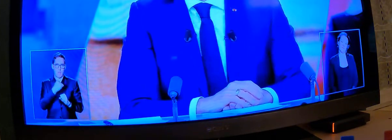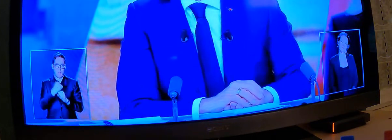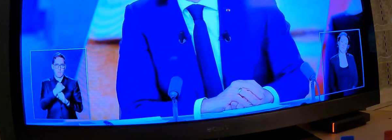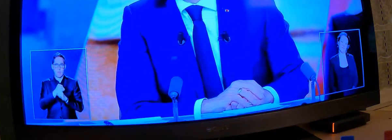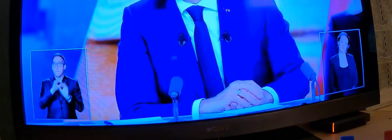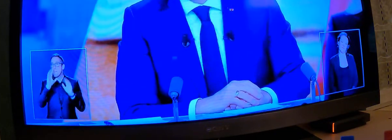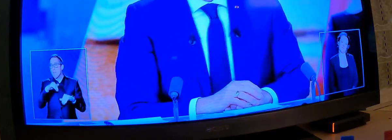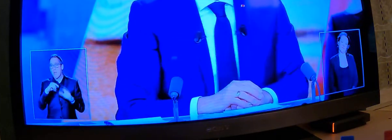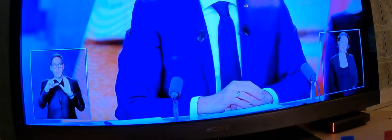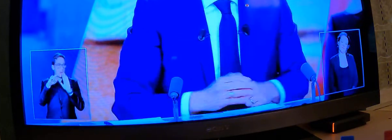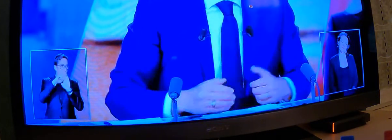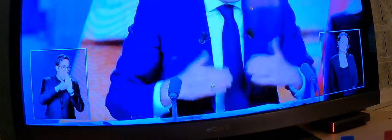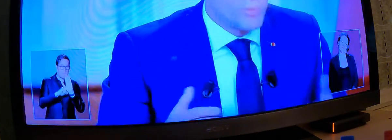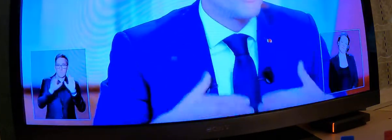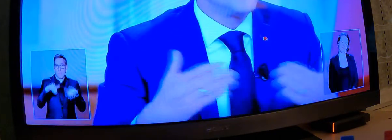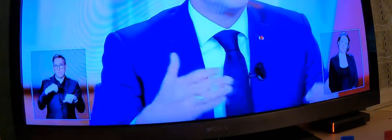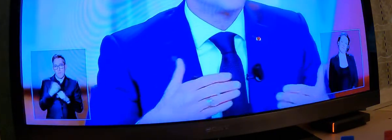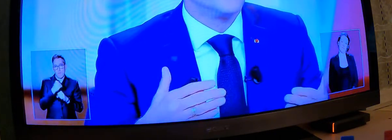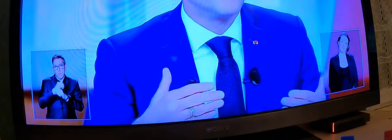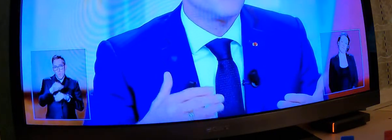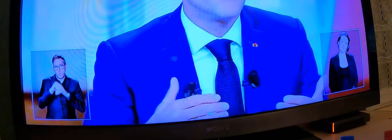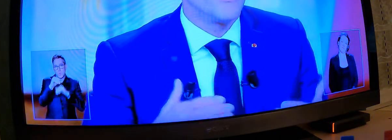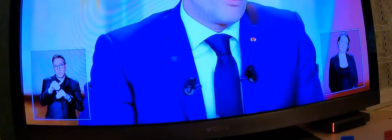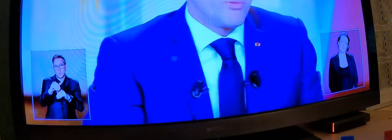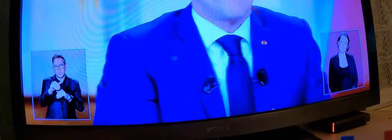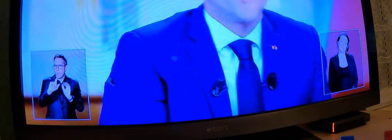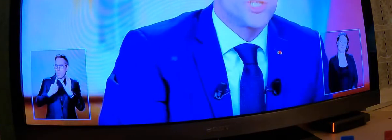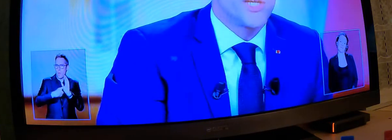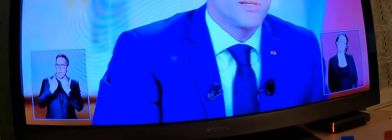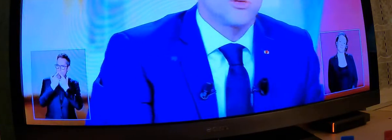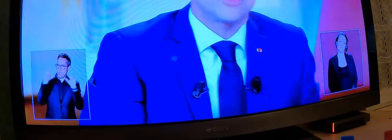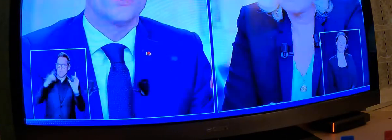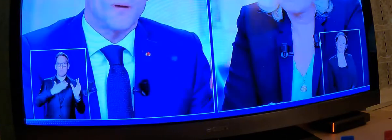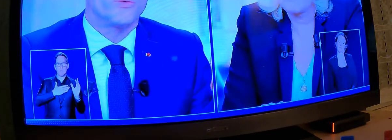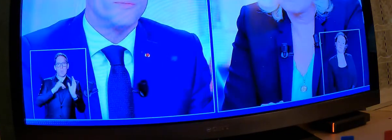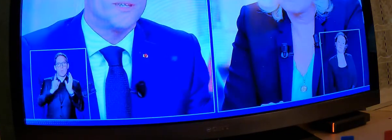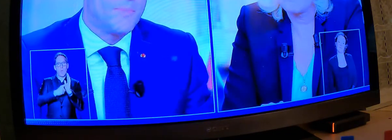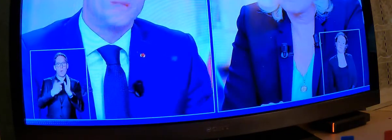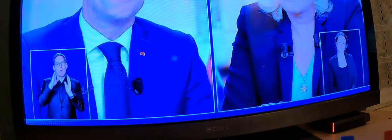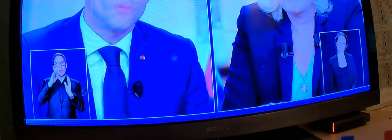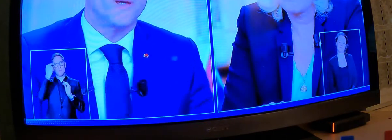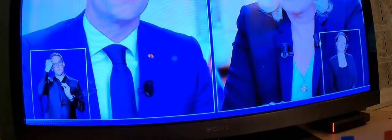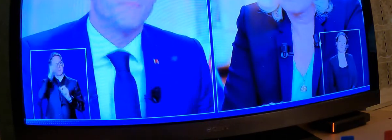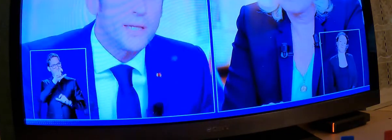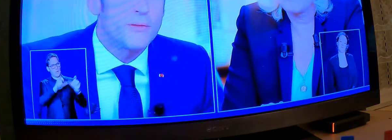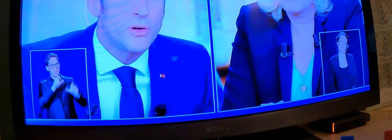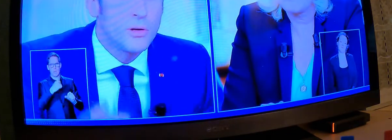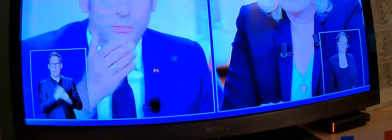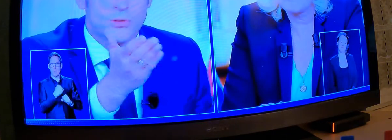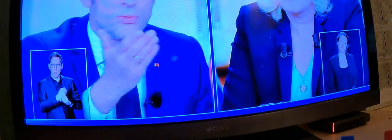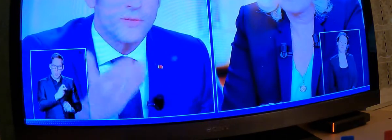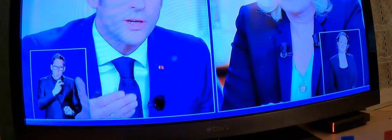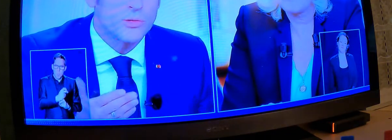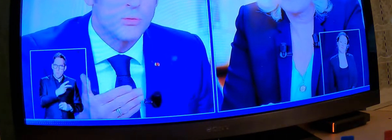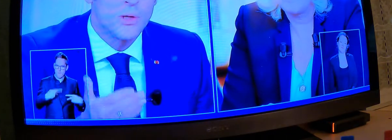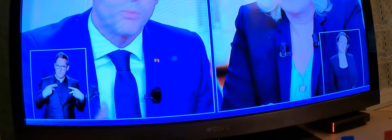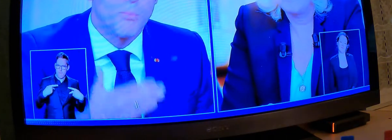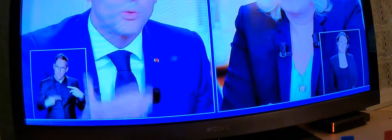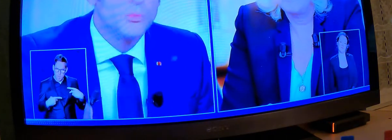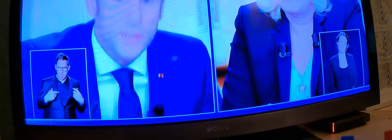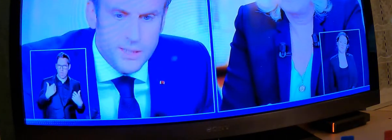qui sont dans nos secteurs. Bon, donc il faut de la liberté. Il faut pouvoir protéger ceux qui ont par contre des métiers pénibles, qui puissent partir bien avant. Parce que vous avez